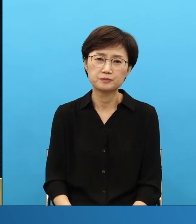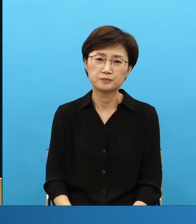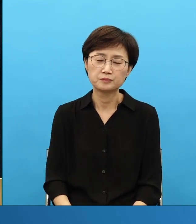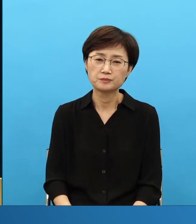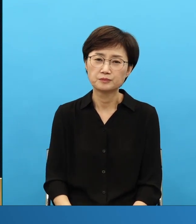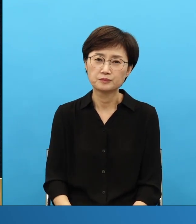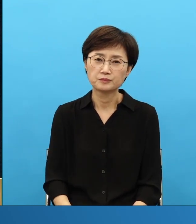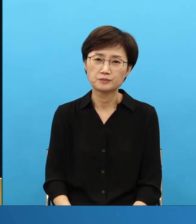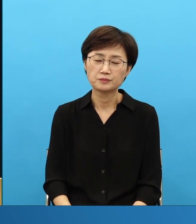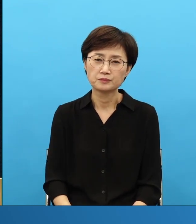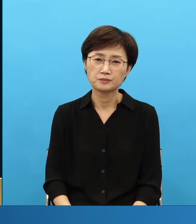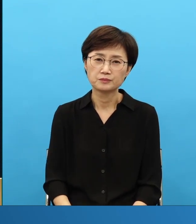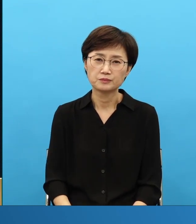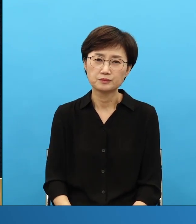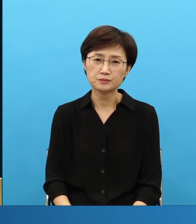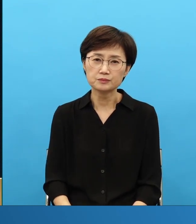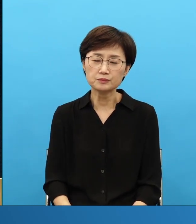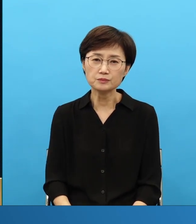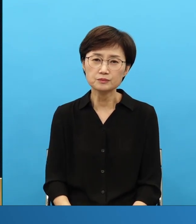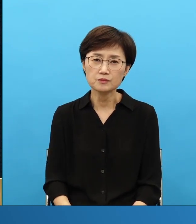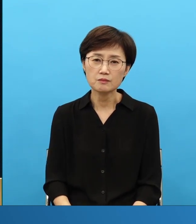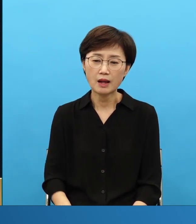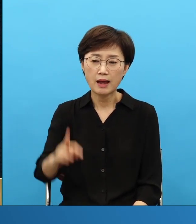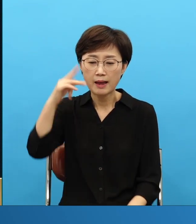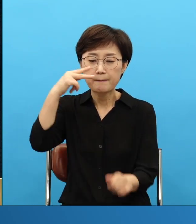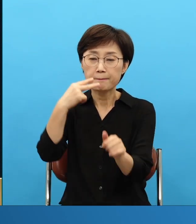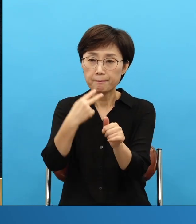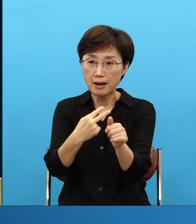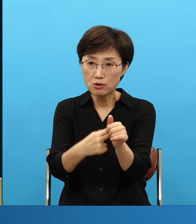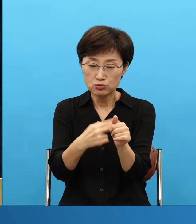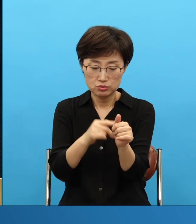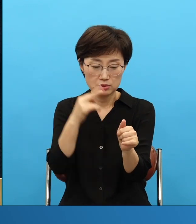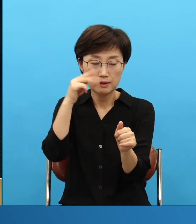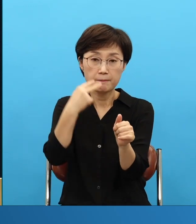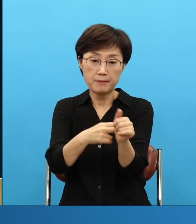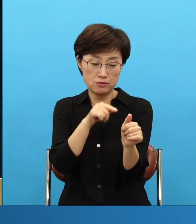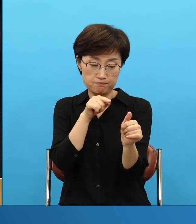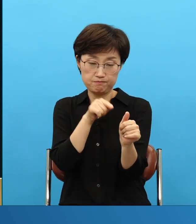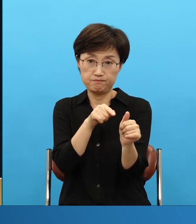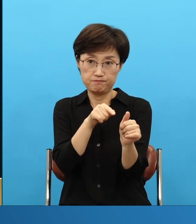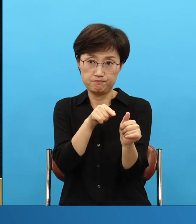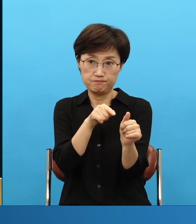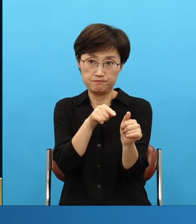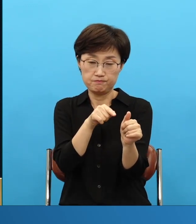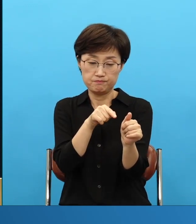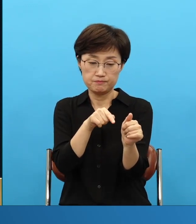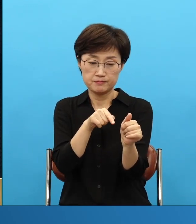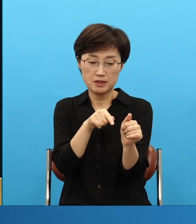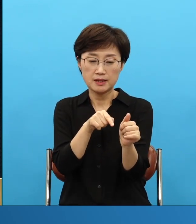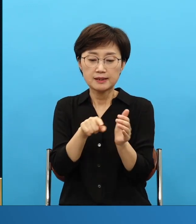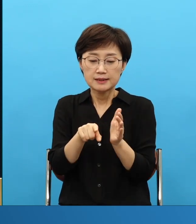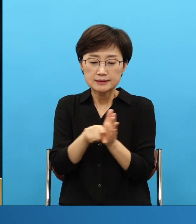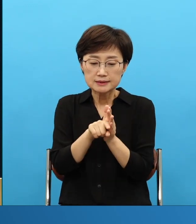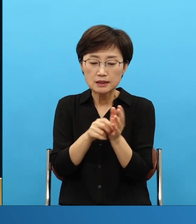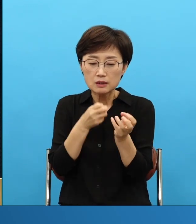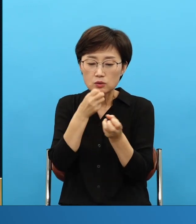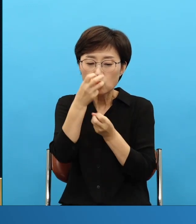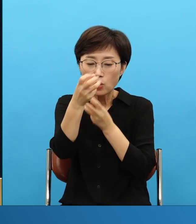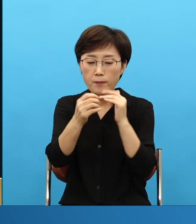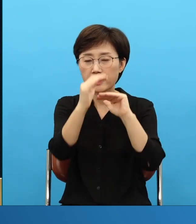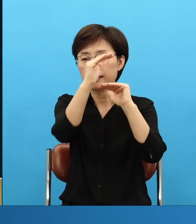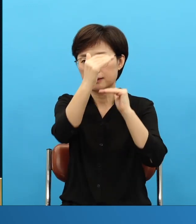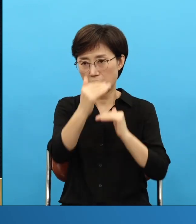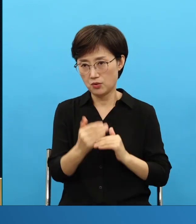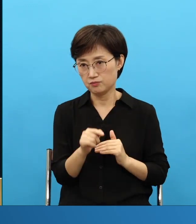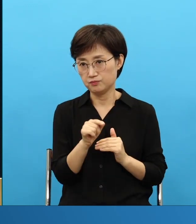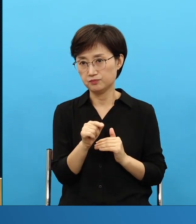the gospel was Apostle Paul. 이 바울이 오늘 중요한 신앙 고백을 했어요. And this Paul makes a very important confession of faith in